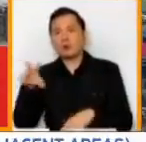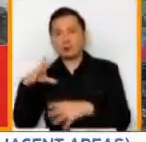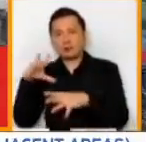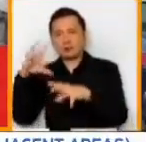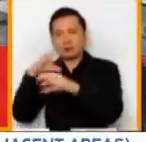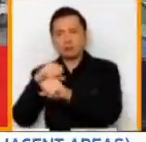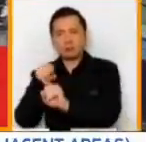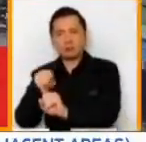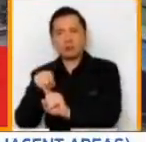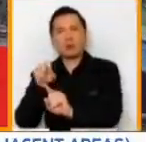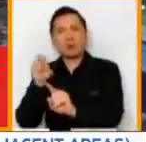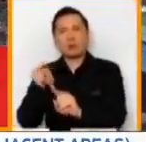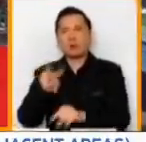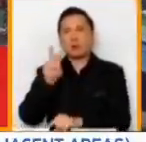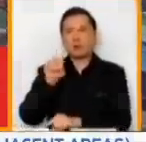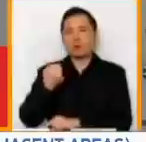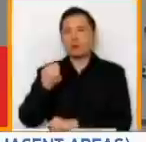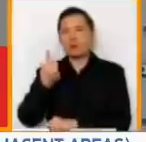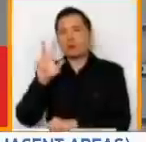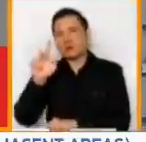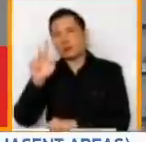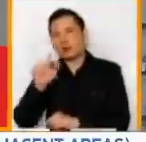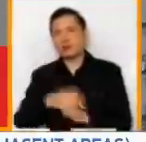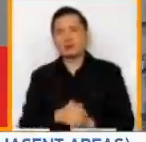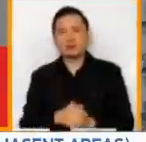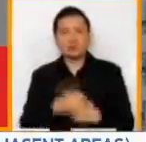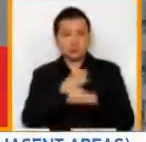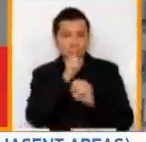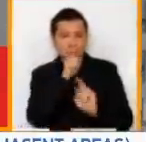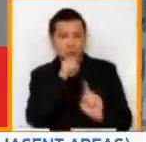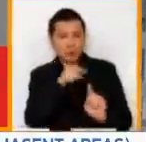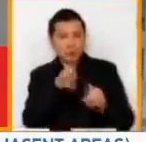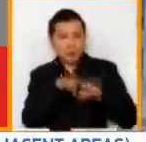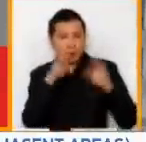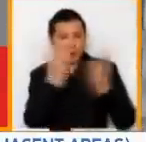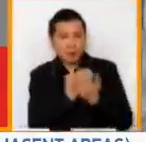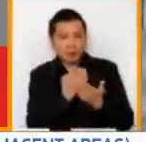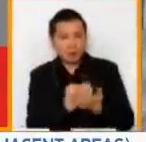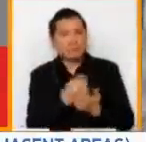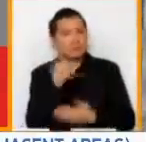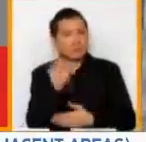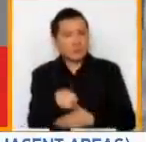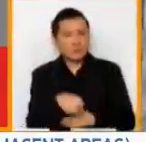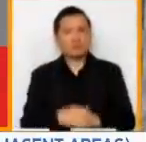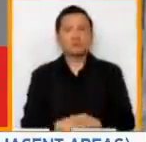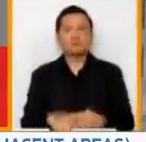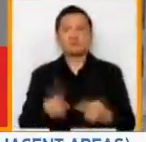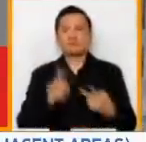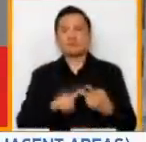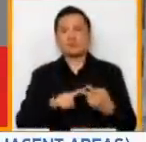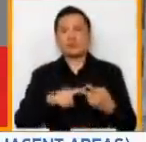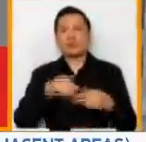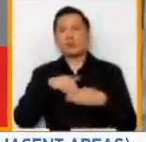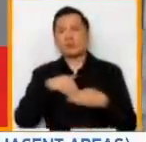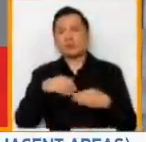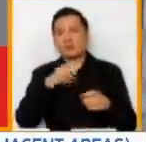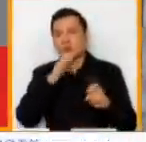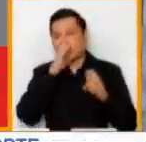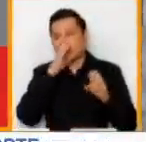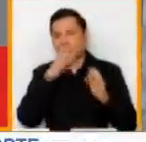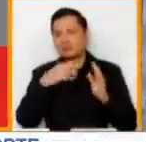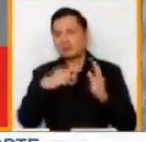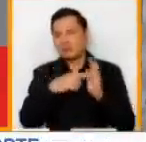2023. Sa pamamagitan daw yan, nanligtas na muling pagbubukas na ekonomiya, pagluluwag na restrictions at pagpapabilis